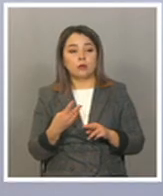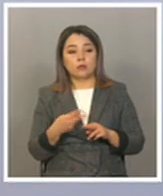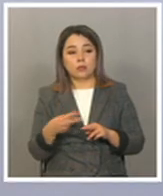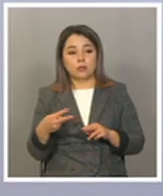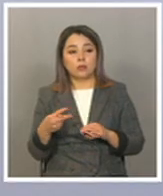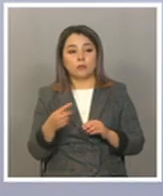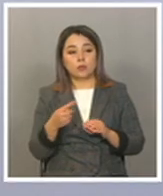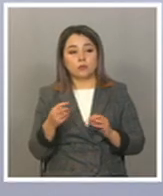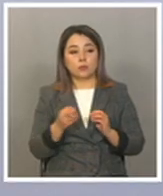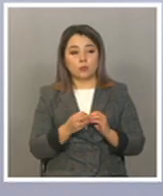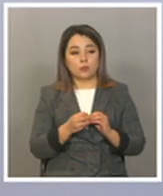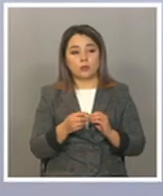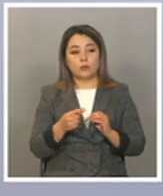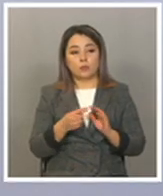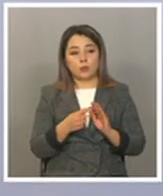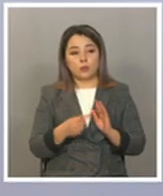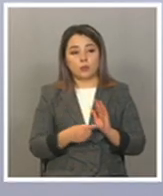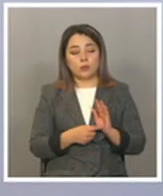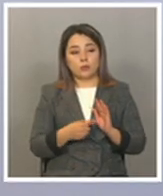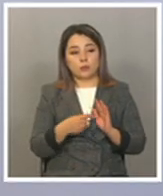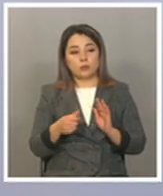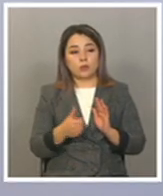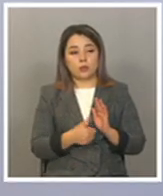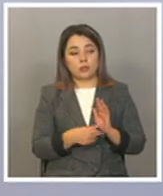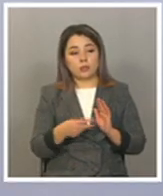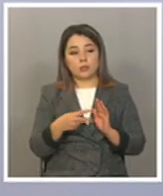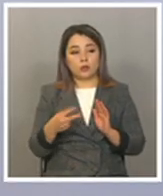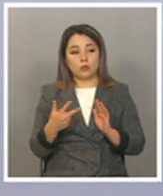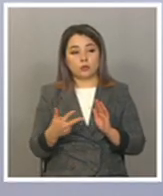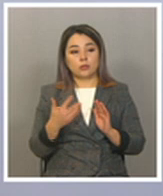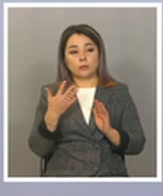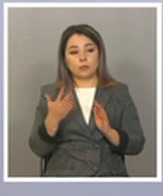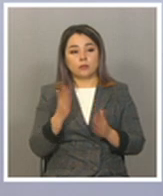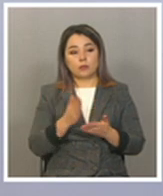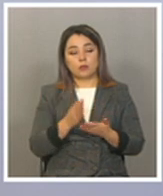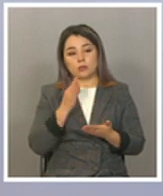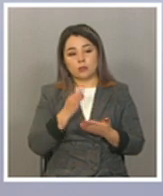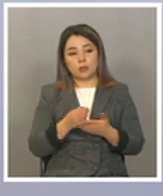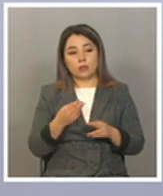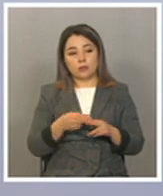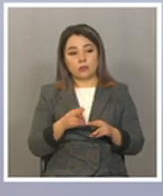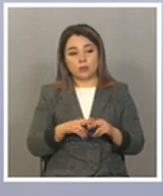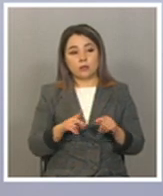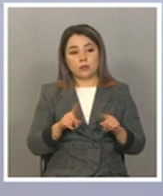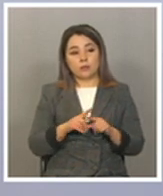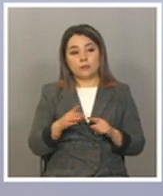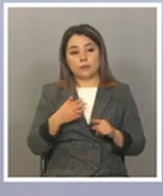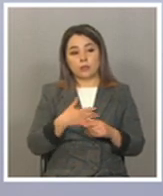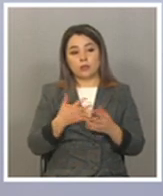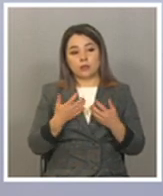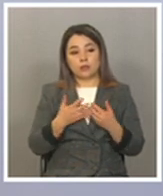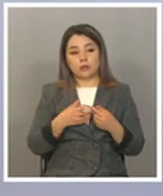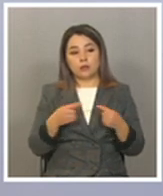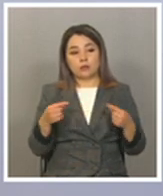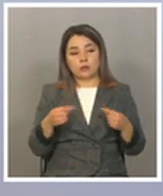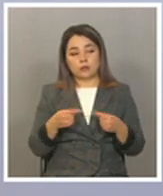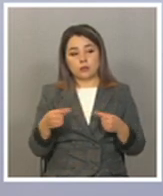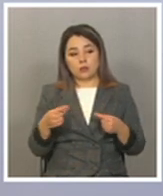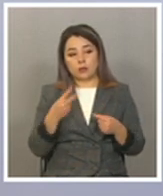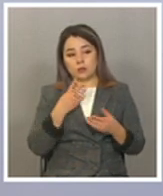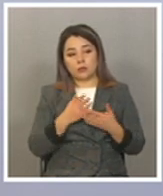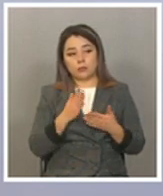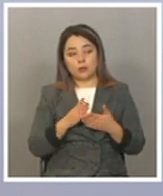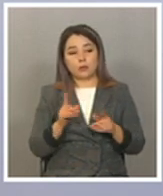тең. Минус 10 бөлінге минус 6 тең 3-тен 5 шықты. Бұл әрине бізде есеп шартына қайшы.